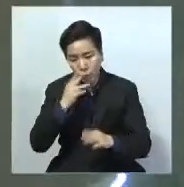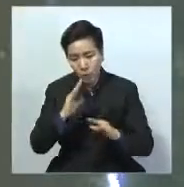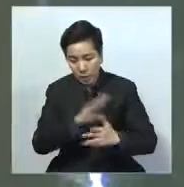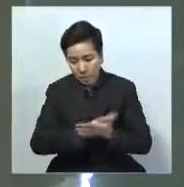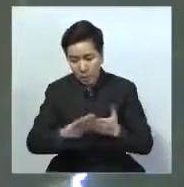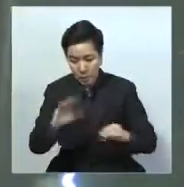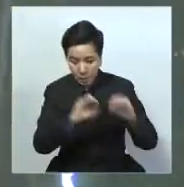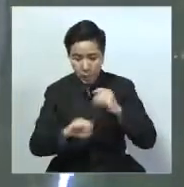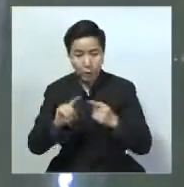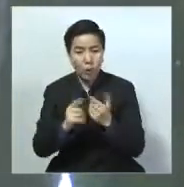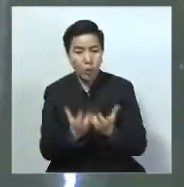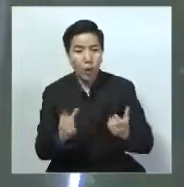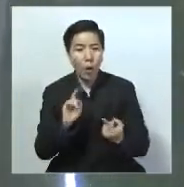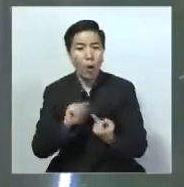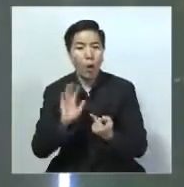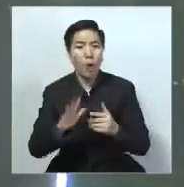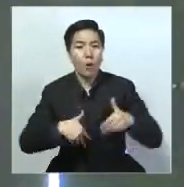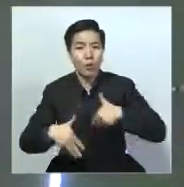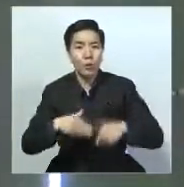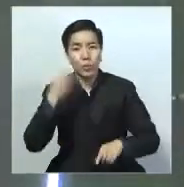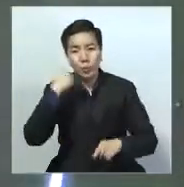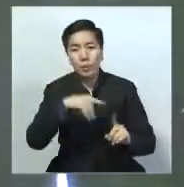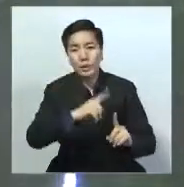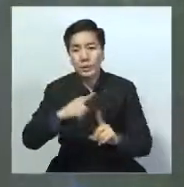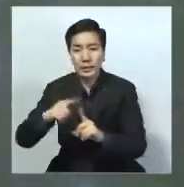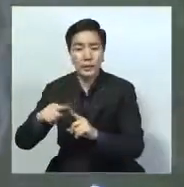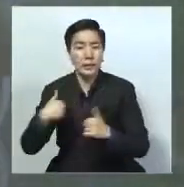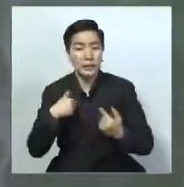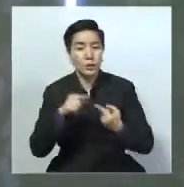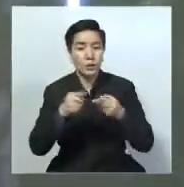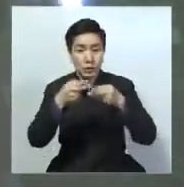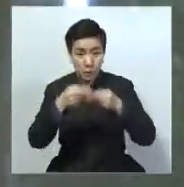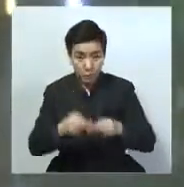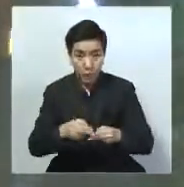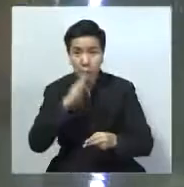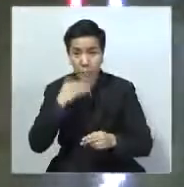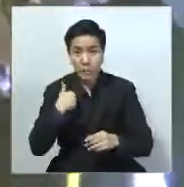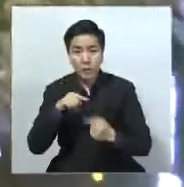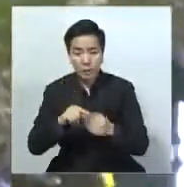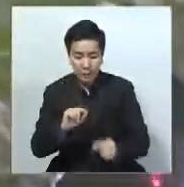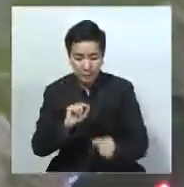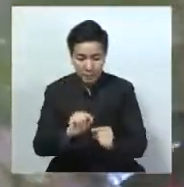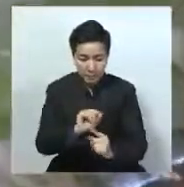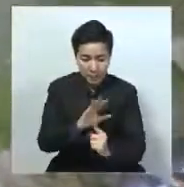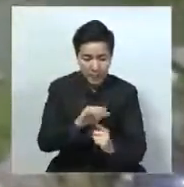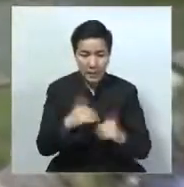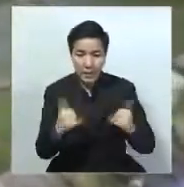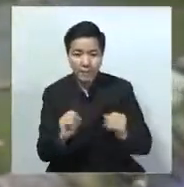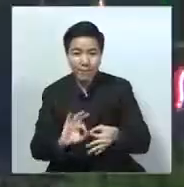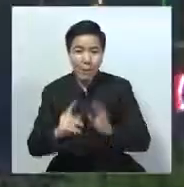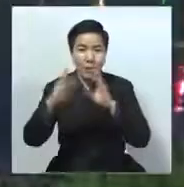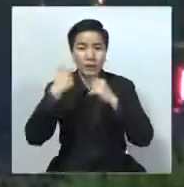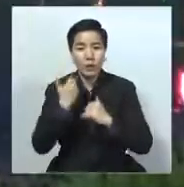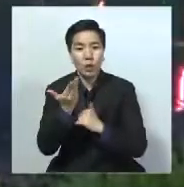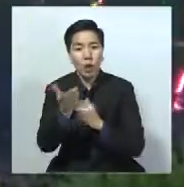ความปลอดภัยในชีวิตและทรัพย์สินของประชาชนในทุกพื้นที่โดยเฉพาะอย่างยิ่งหากจะมีกิจกรรมจุดเทียนเล่นไฟต้อง